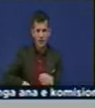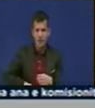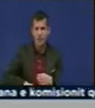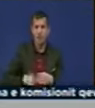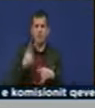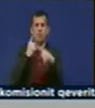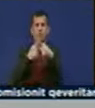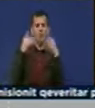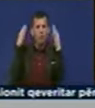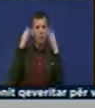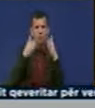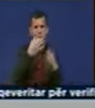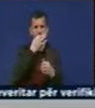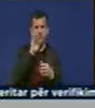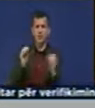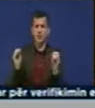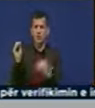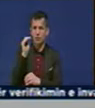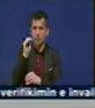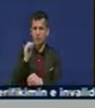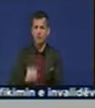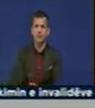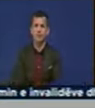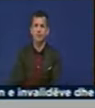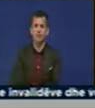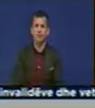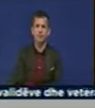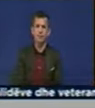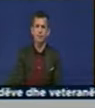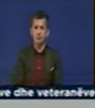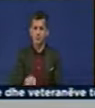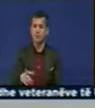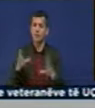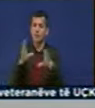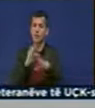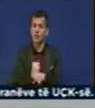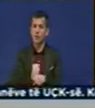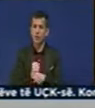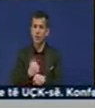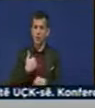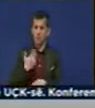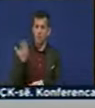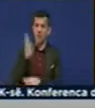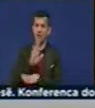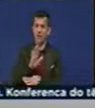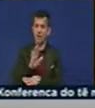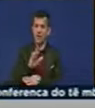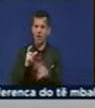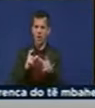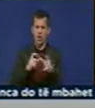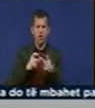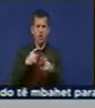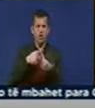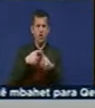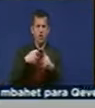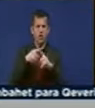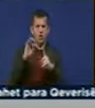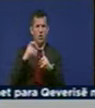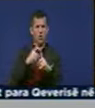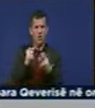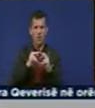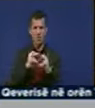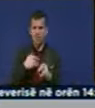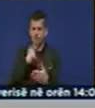ndaj tyre të jetë shumë fishuar. Për ta mbyllur, desha them që unë jam deputete e Shkodrës, dhe respektoj pa